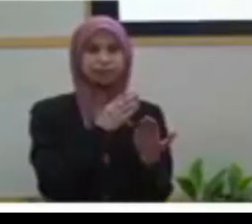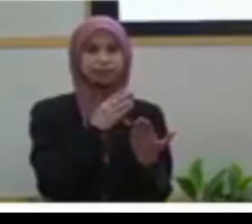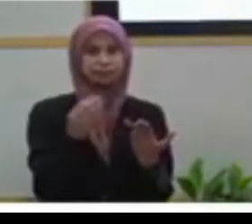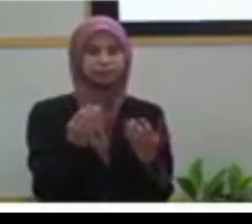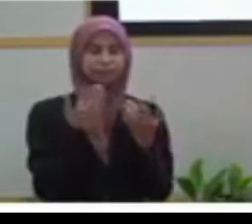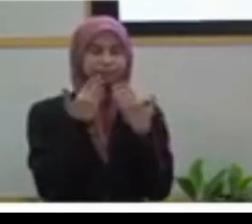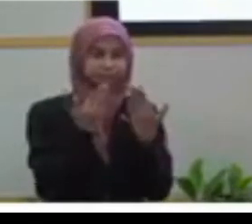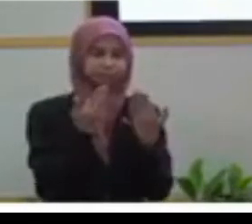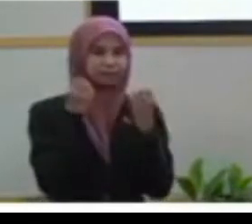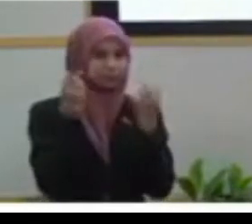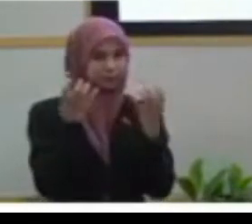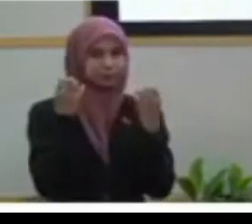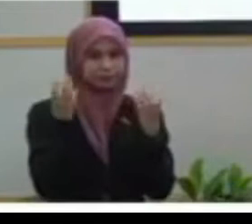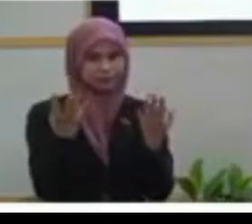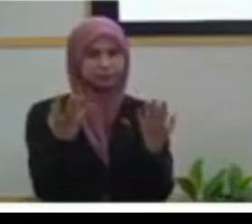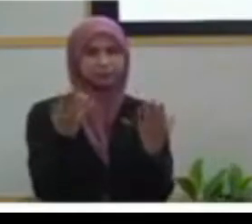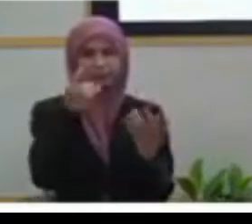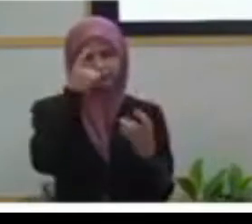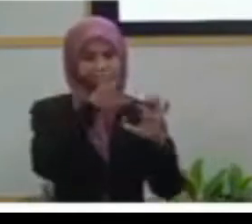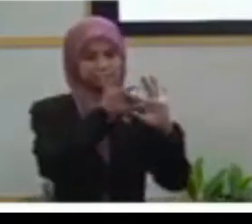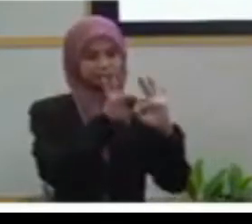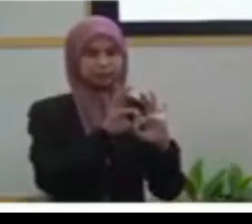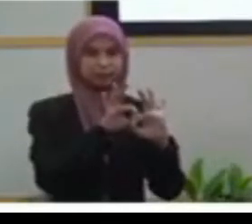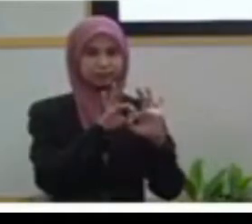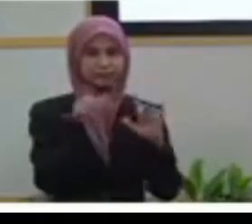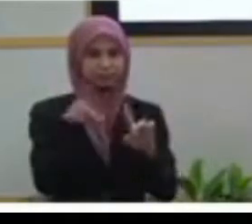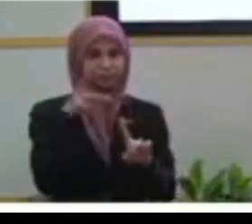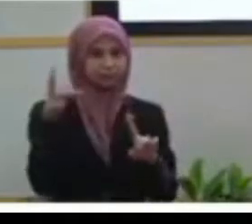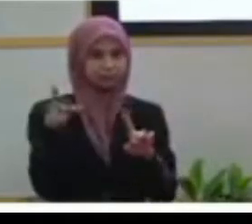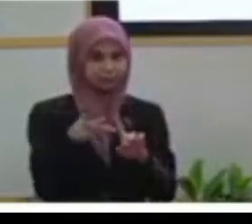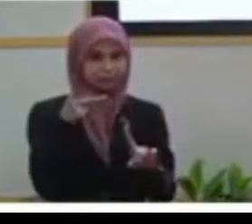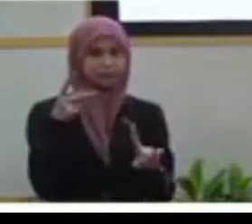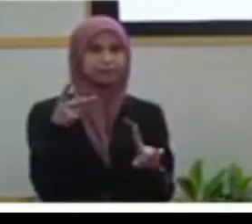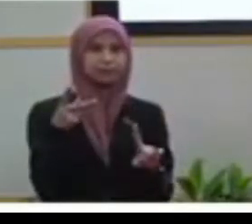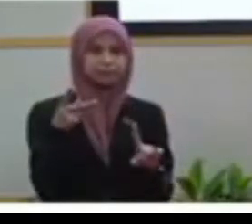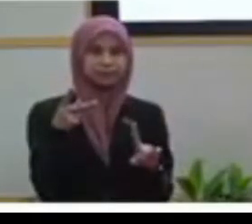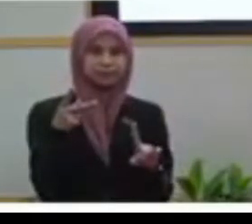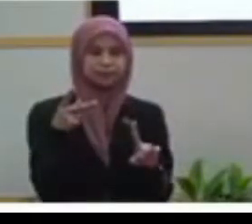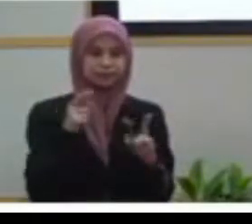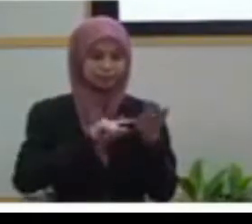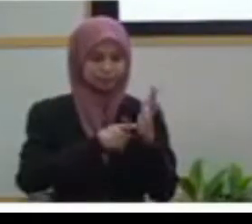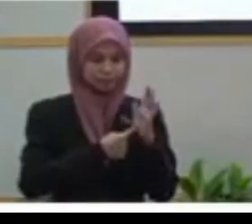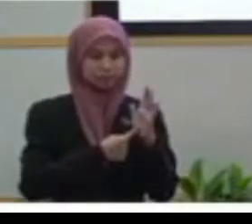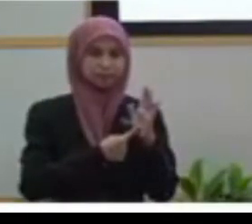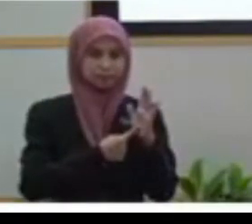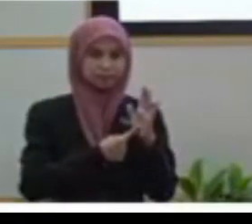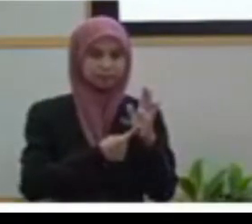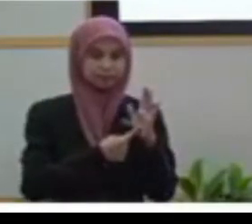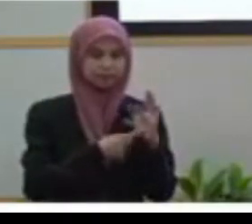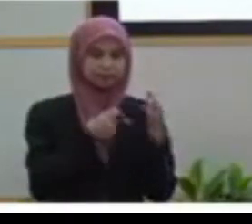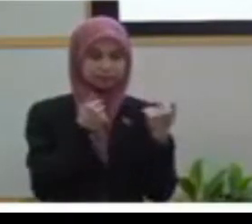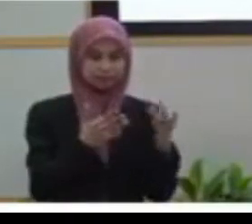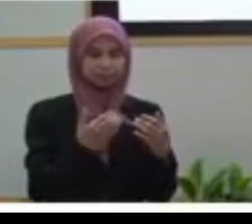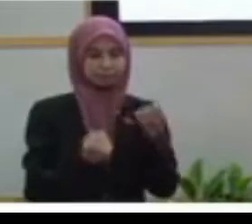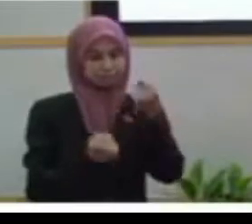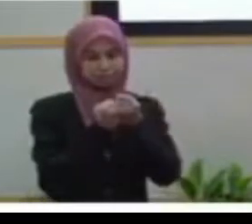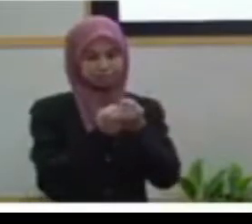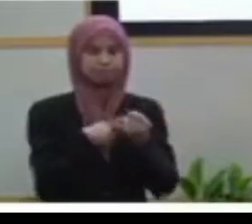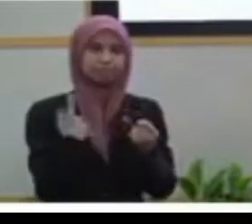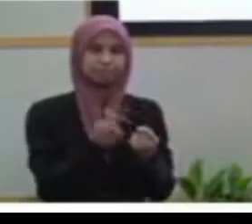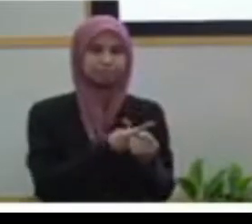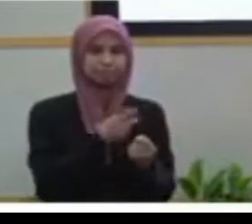yang teramat sangat kepada Persatuan Orang Pekak Pulau Pinang sejak dari mula lagi telah memberi sokongan yang